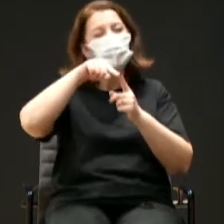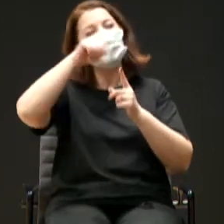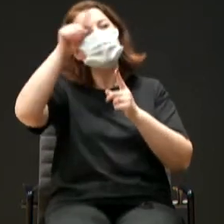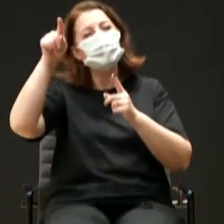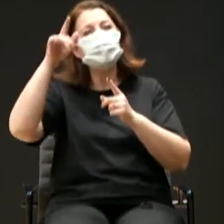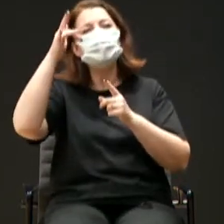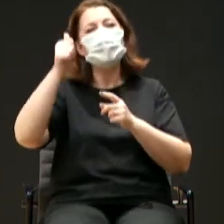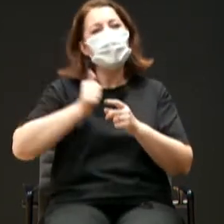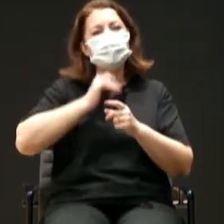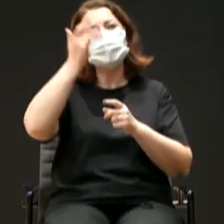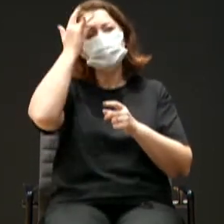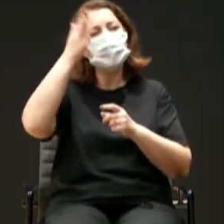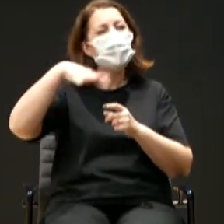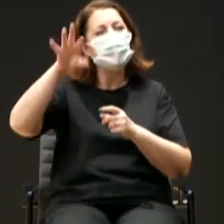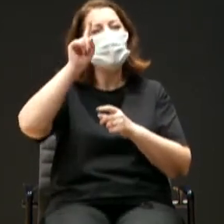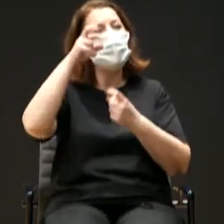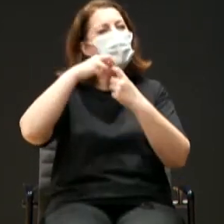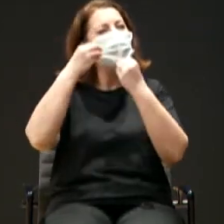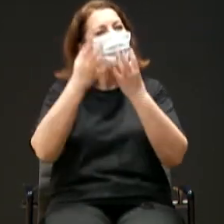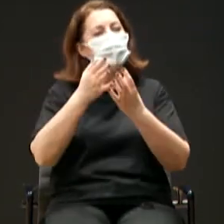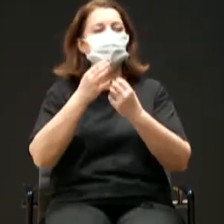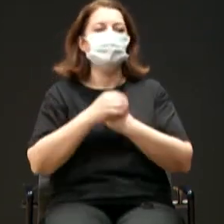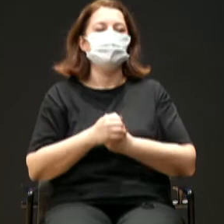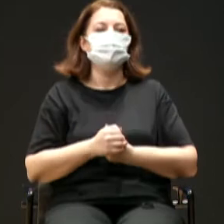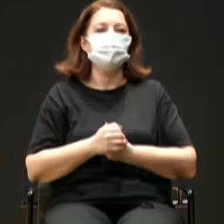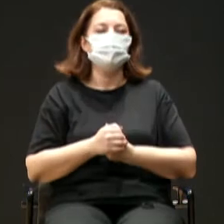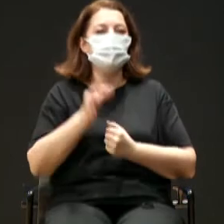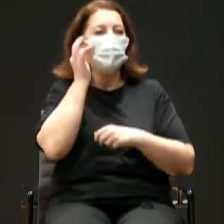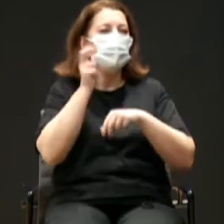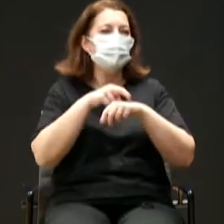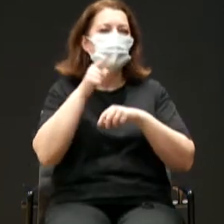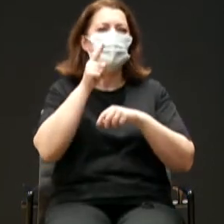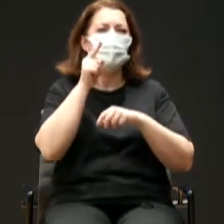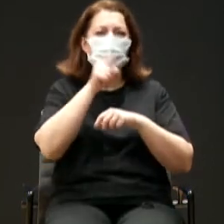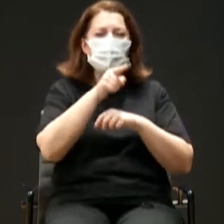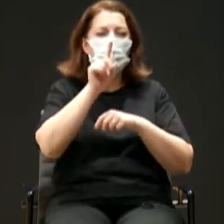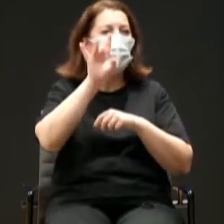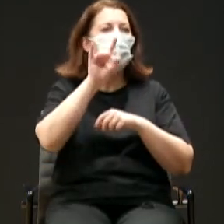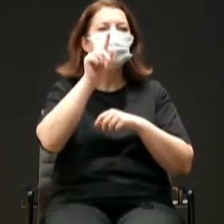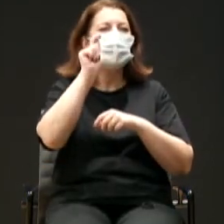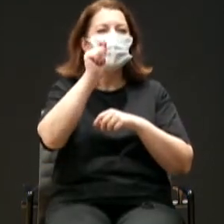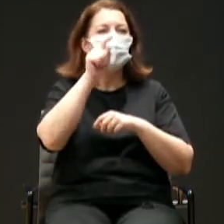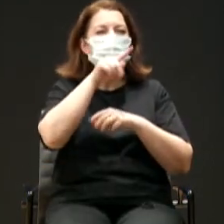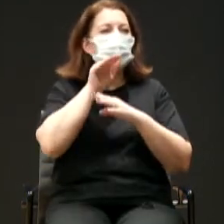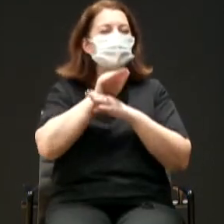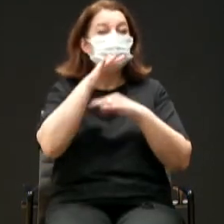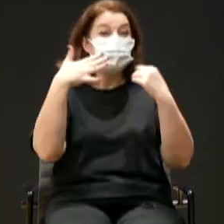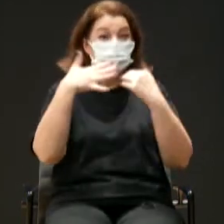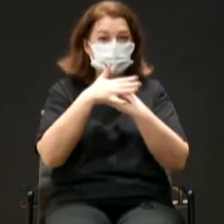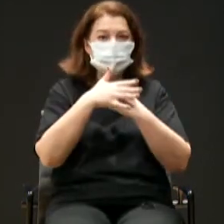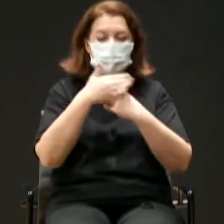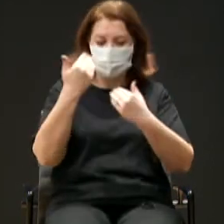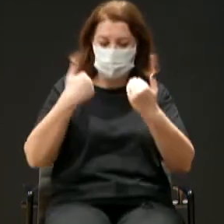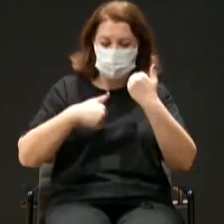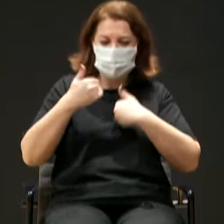ve minnetle anıyoruz. Bu şanlı direniş yaşandığı gecede gazilik rütbesi